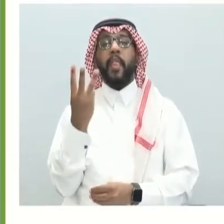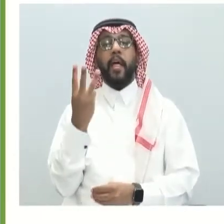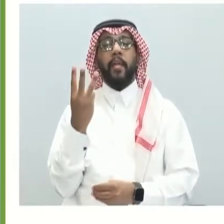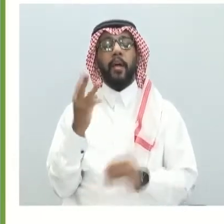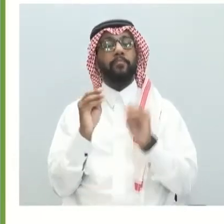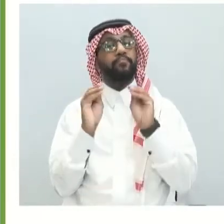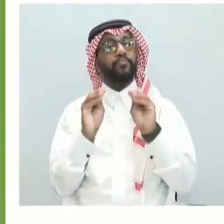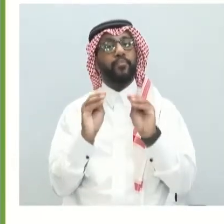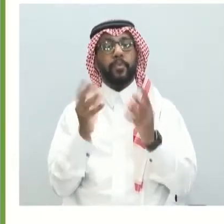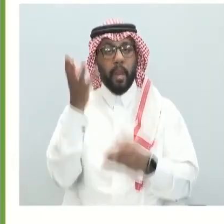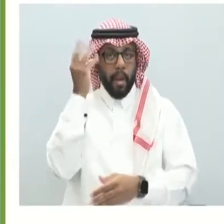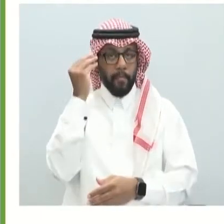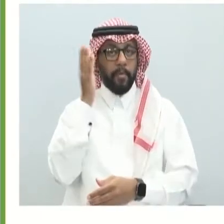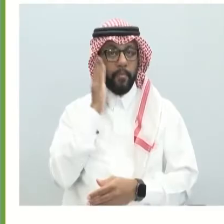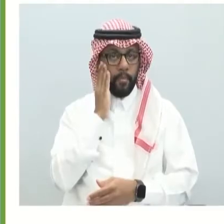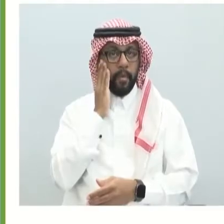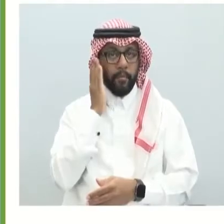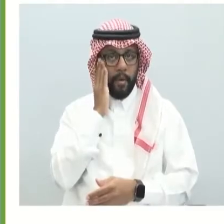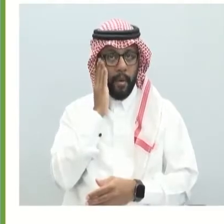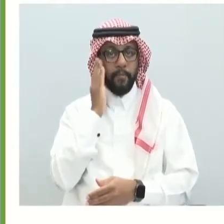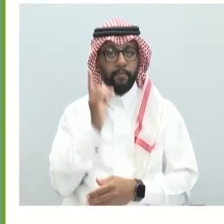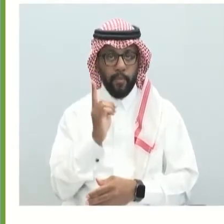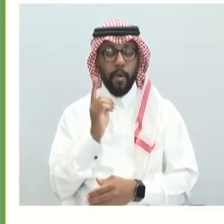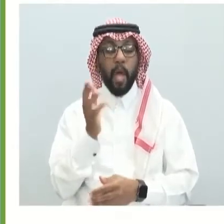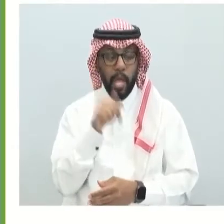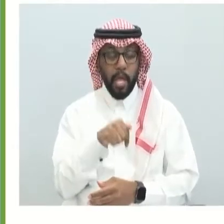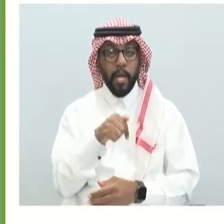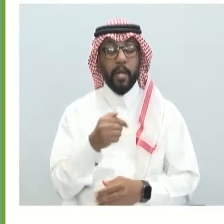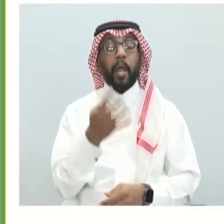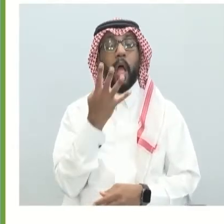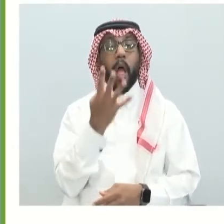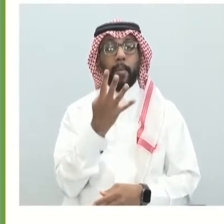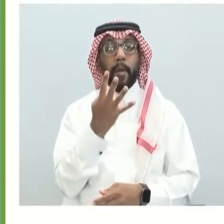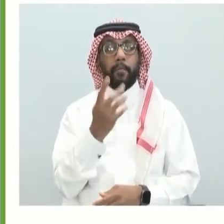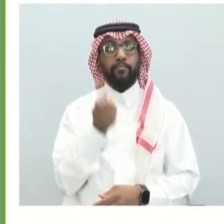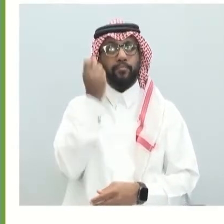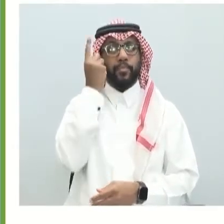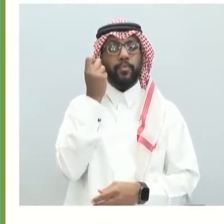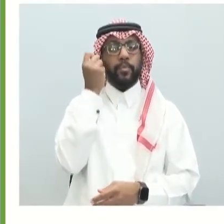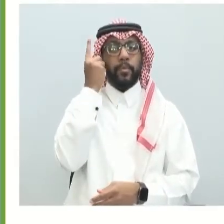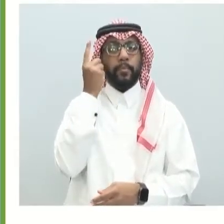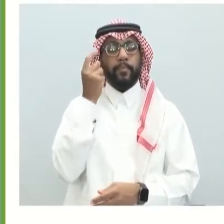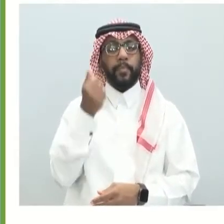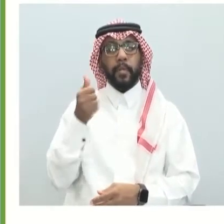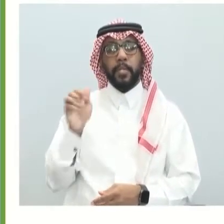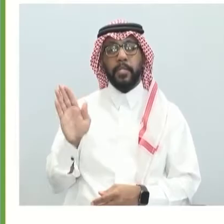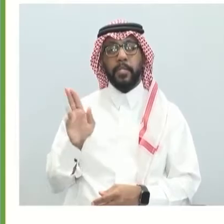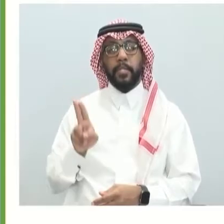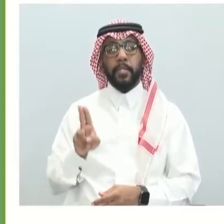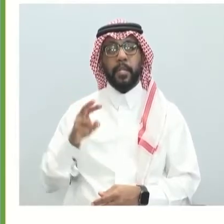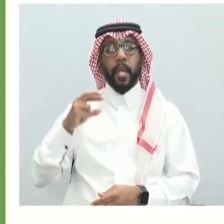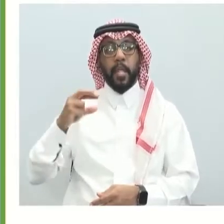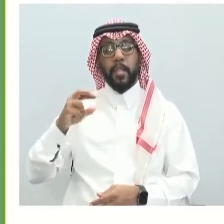خطوات منها وهذه هي الخطوه الرابعه استذكر بمعنى ان